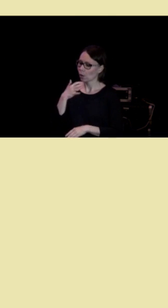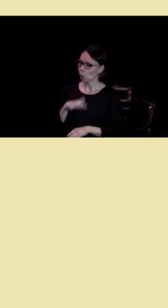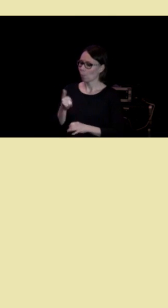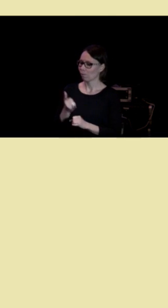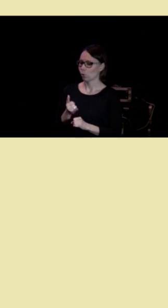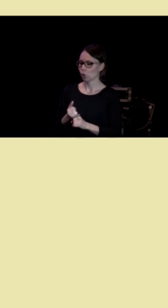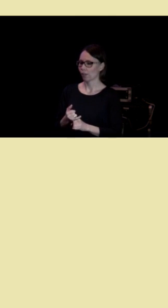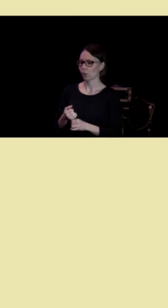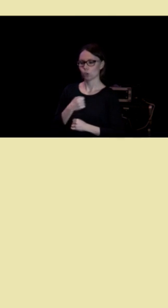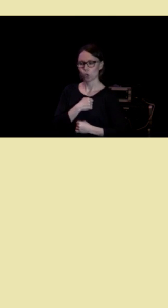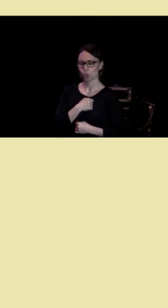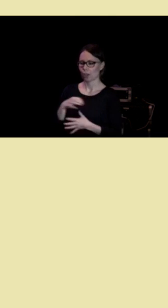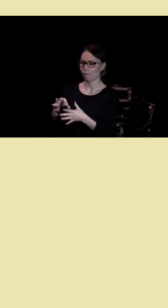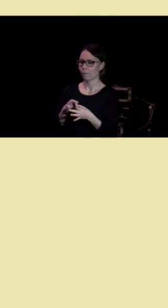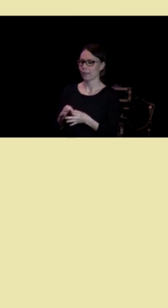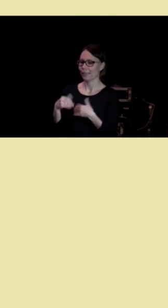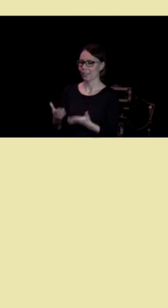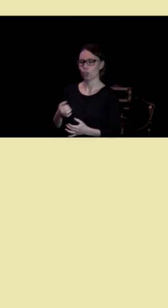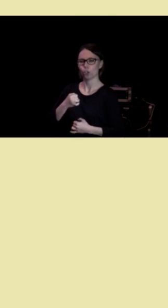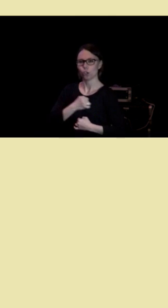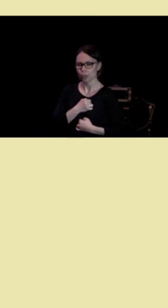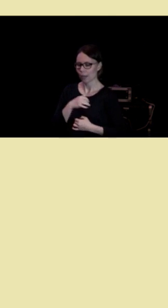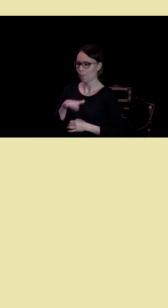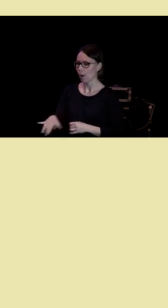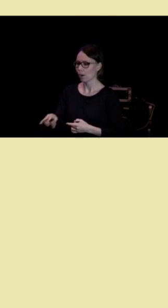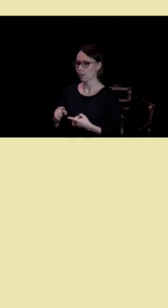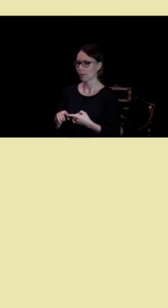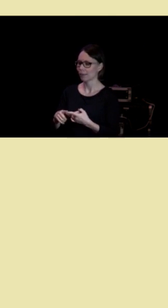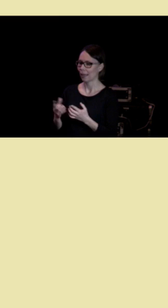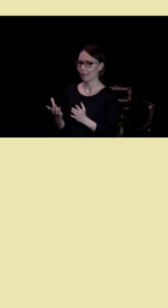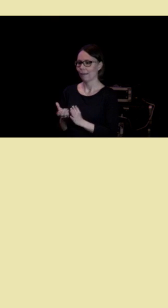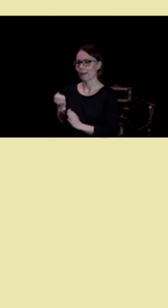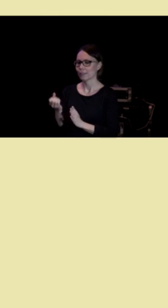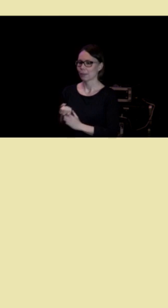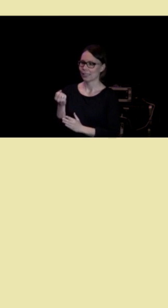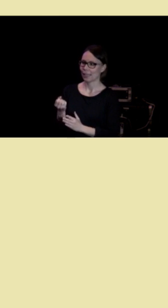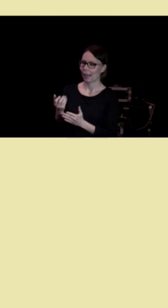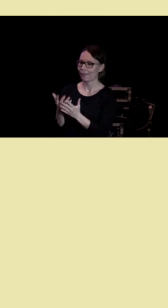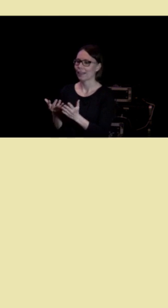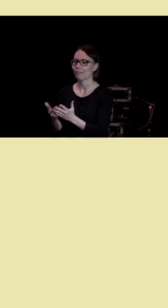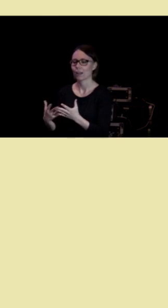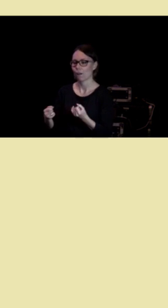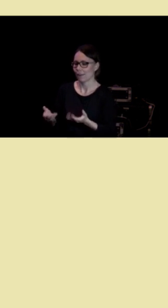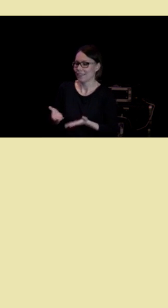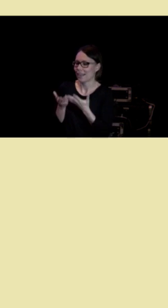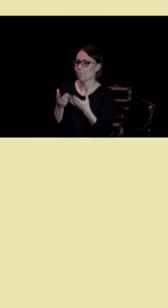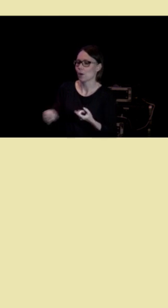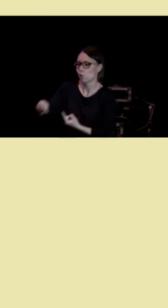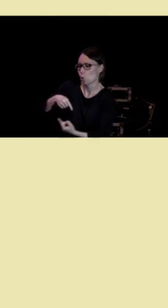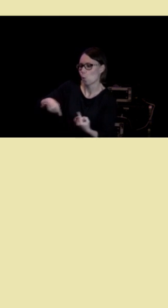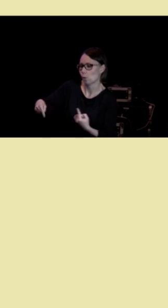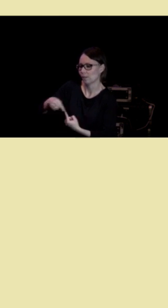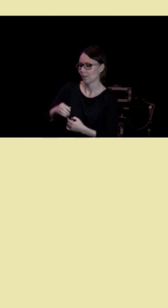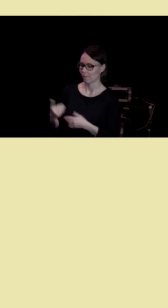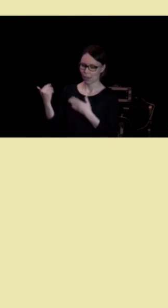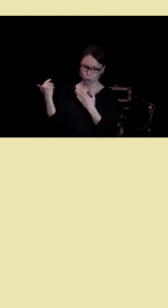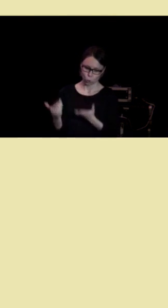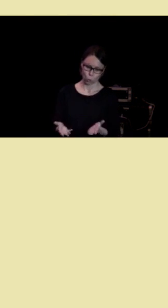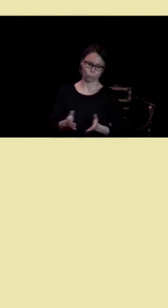hvordan trygge familier gir tryggere barn med et hensiktsmessig nettverk av hjelpere rundt seg. Så vær så god, Kaja